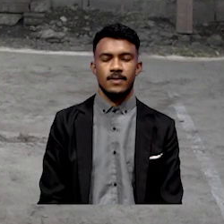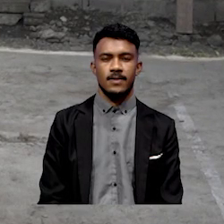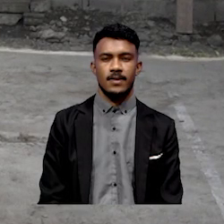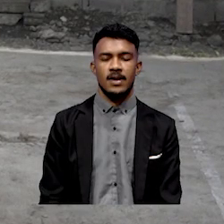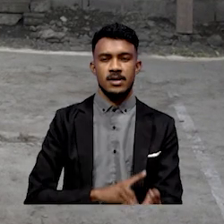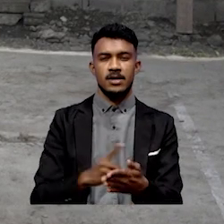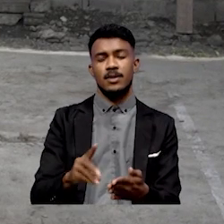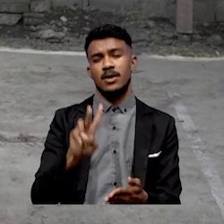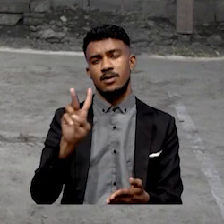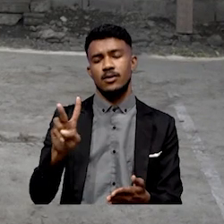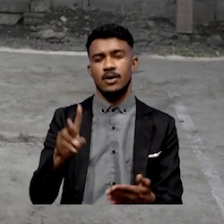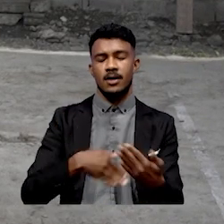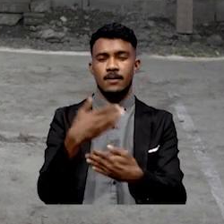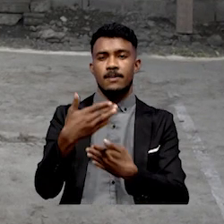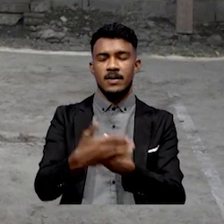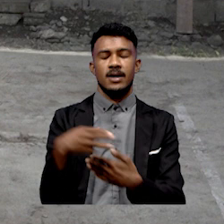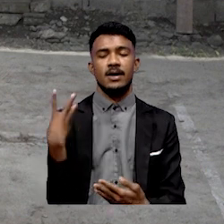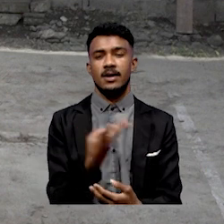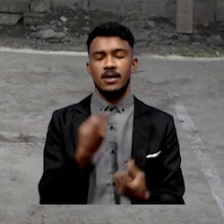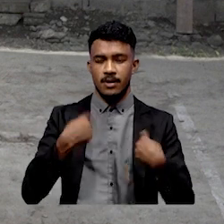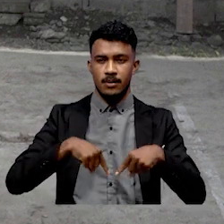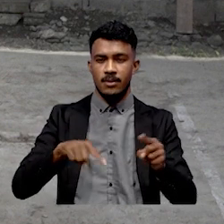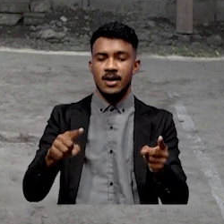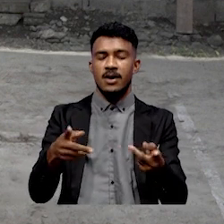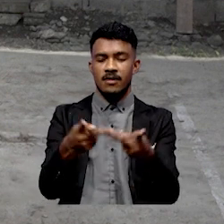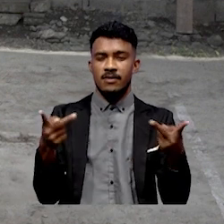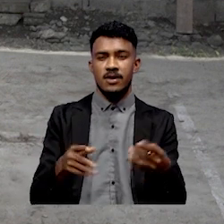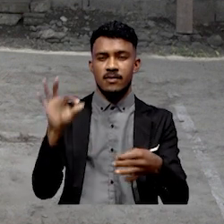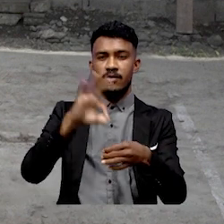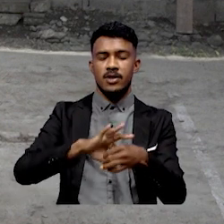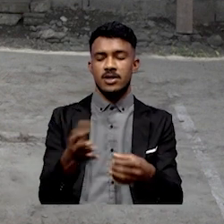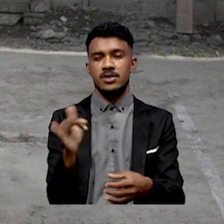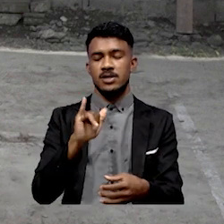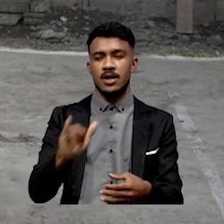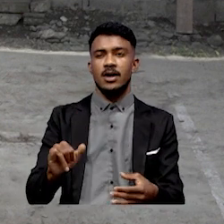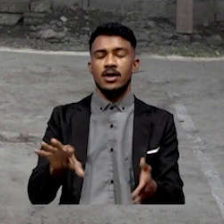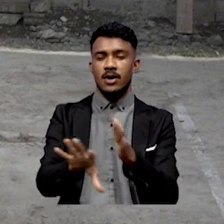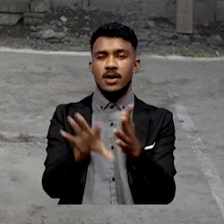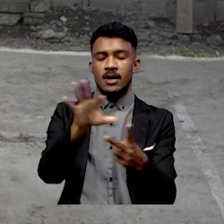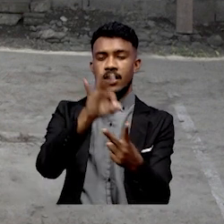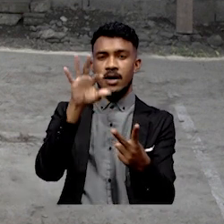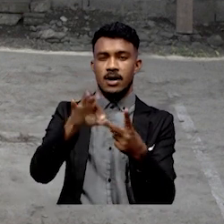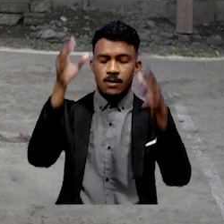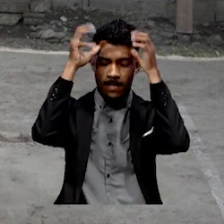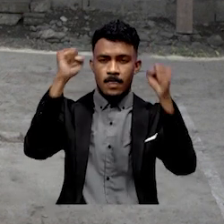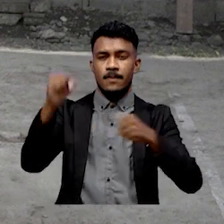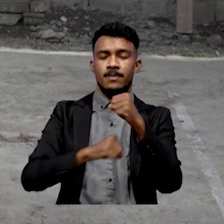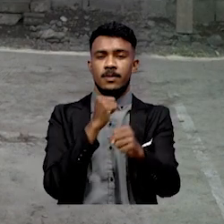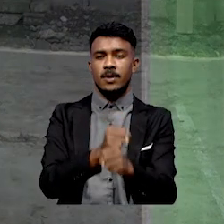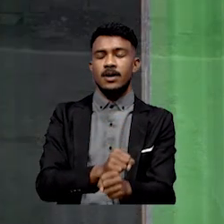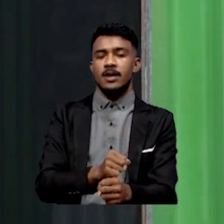Semana rua resintang, ita sei hakat ba sentro votação sira, ho dihili Presidente Republika ba tinan lima